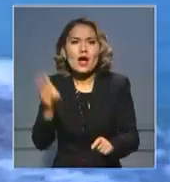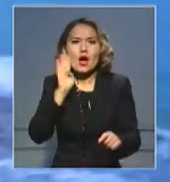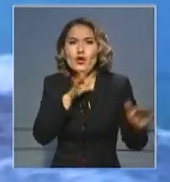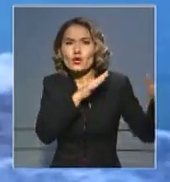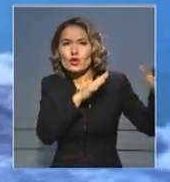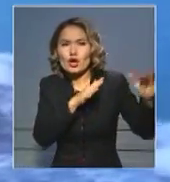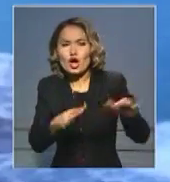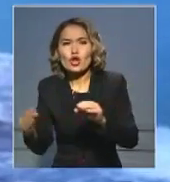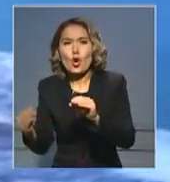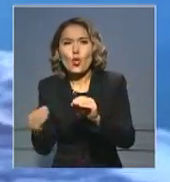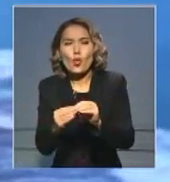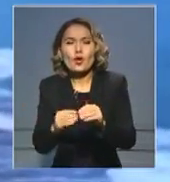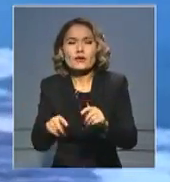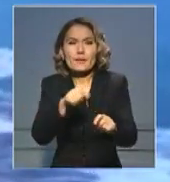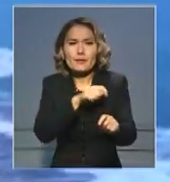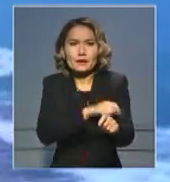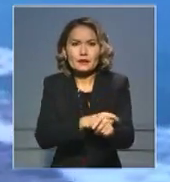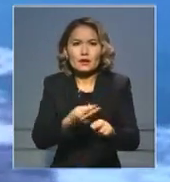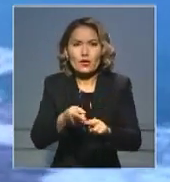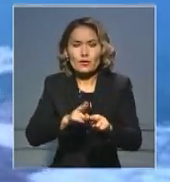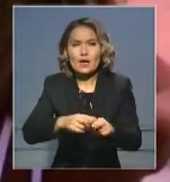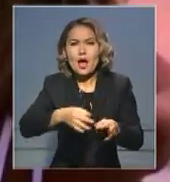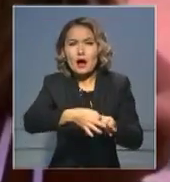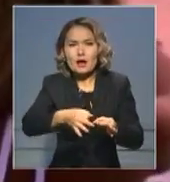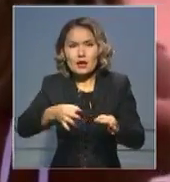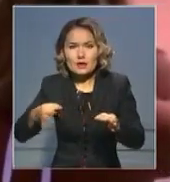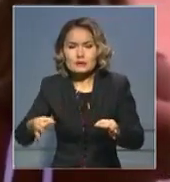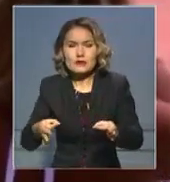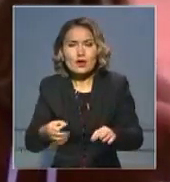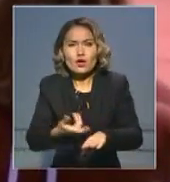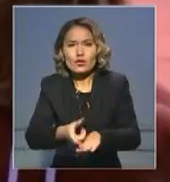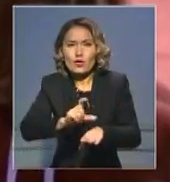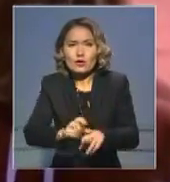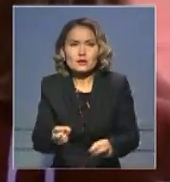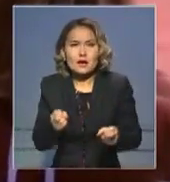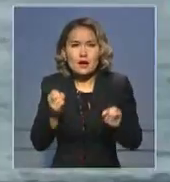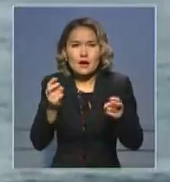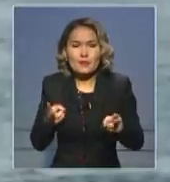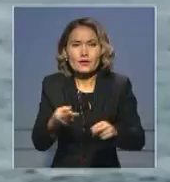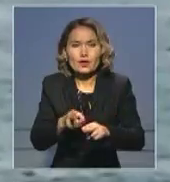10 метрден асады. Бірқатар штаттарда төтенше жағдай жарияланды. Жергілікті билік